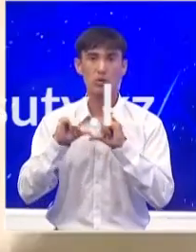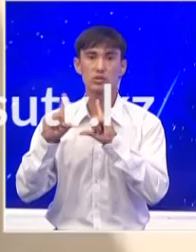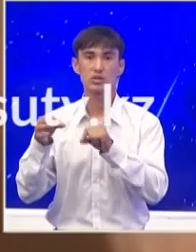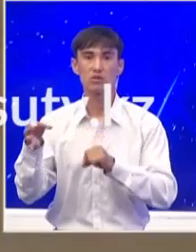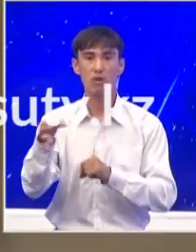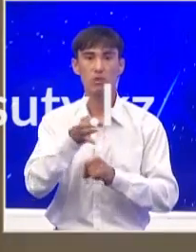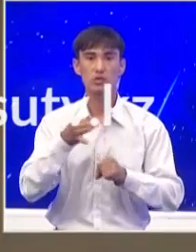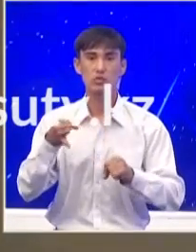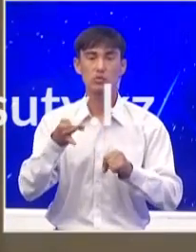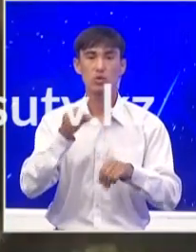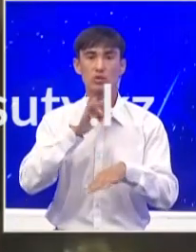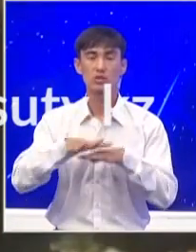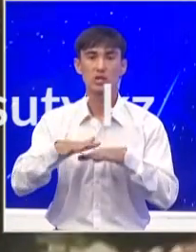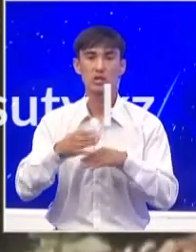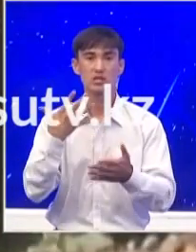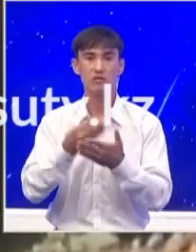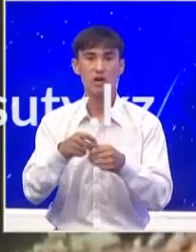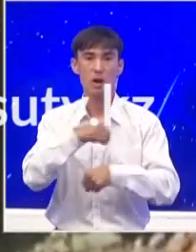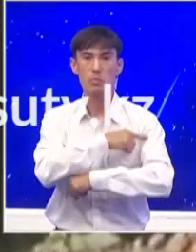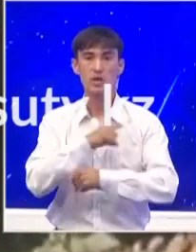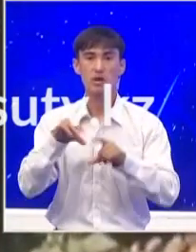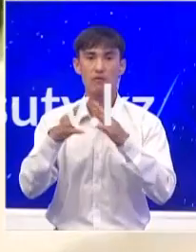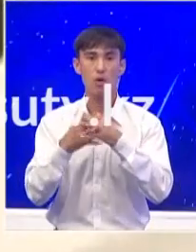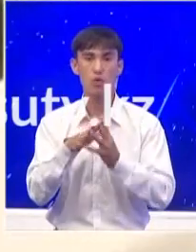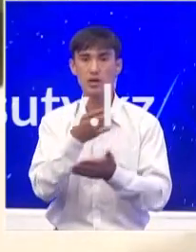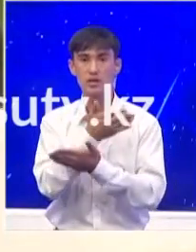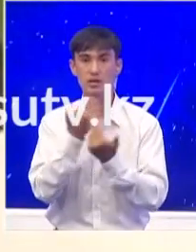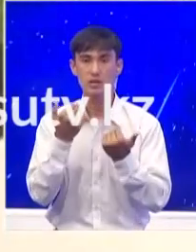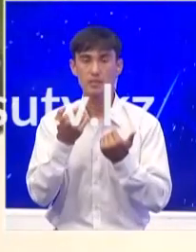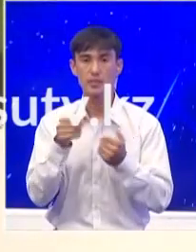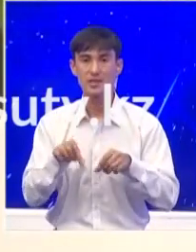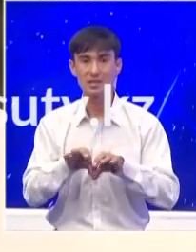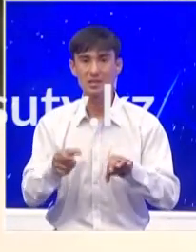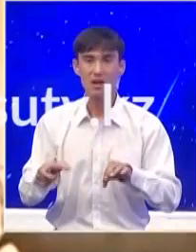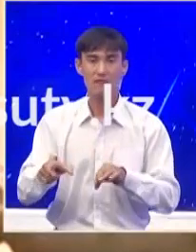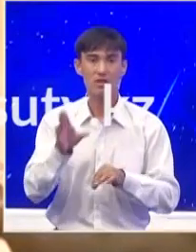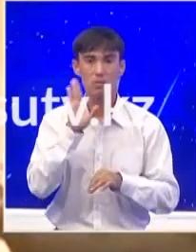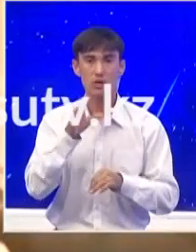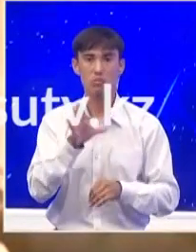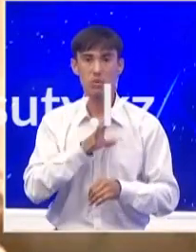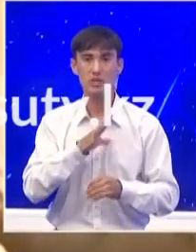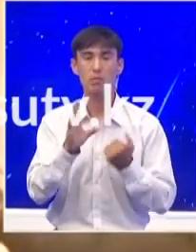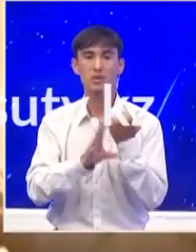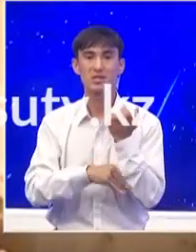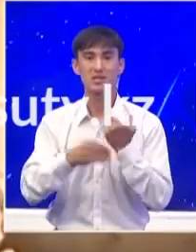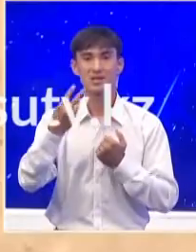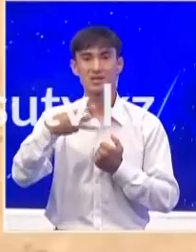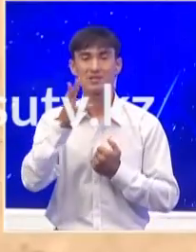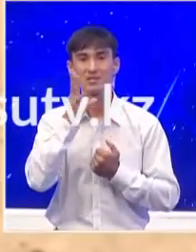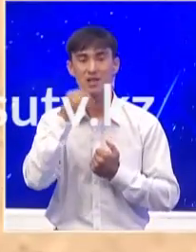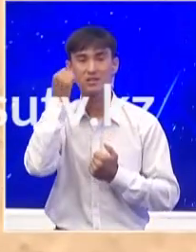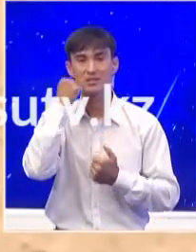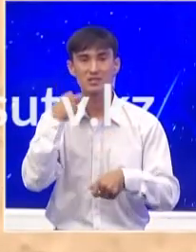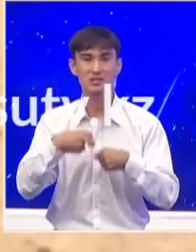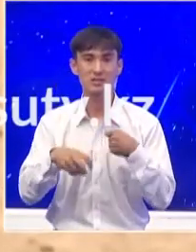областной центр своей аптеки в ауле нет центральный водопровод без сахара был но за последние 30 лет система пришла в